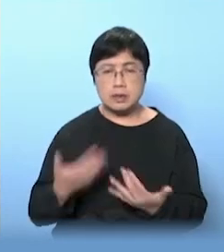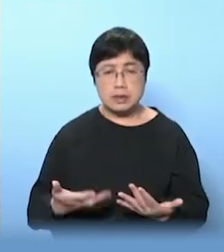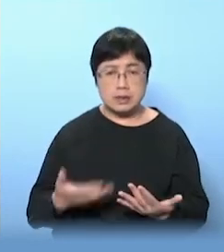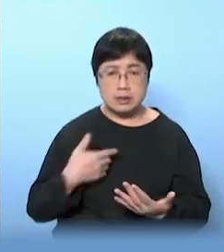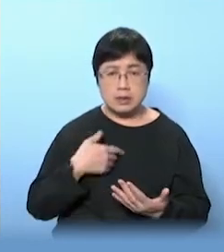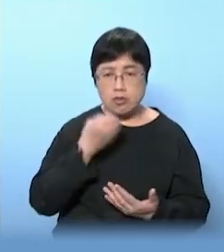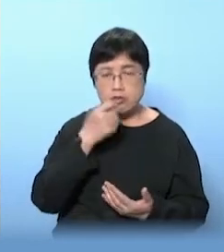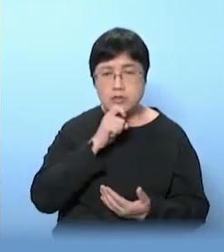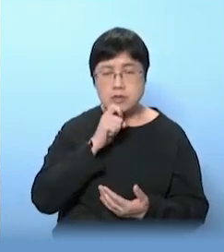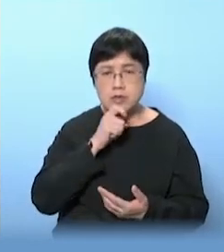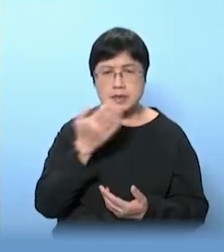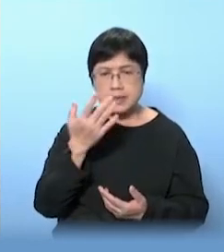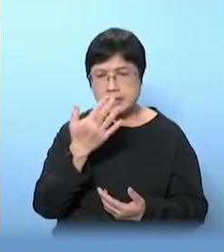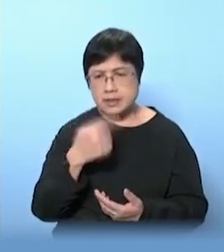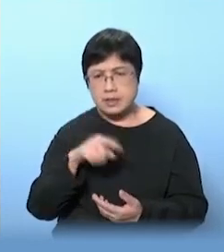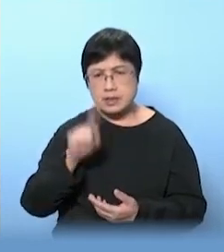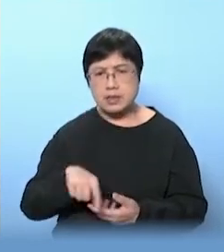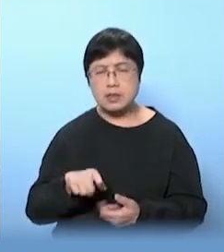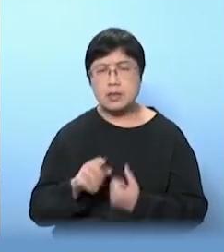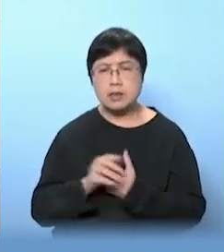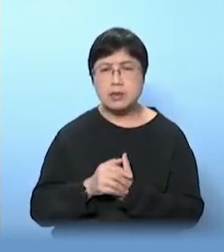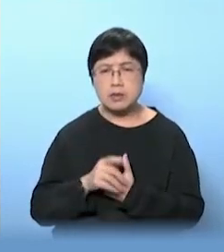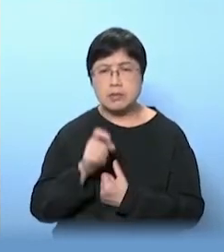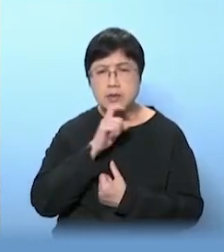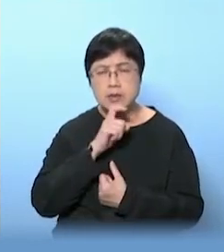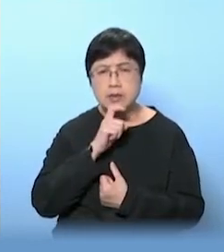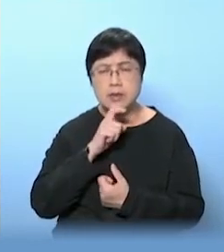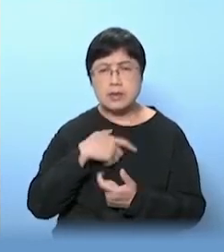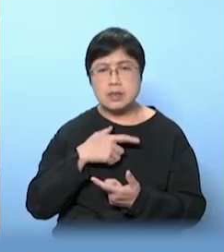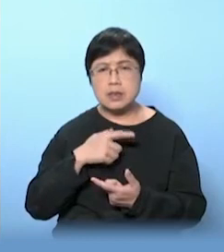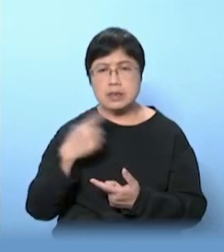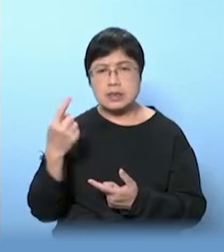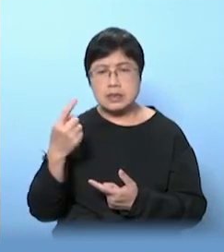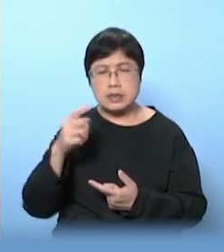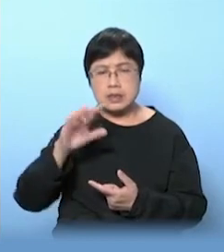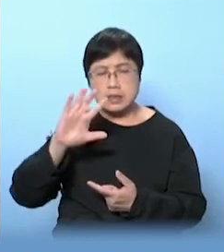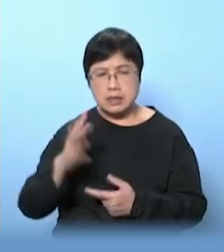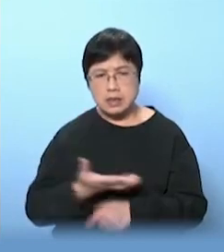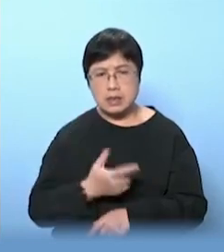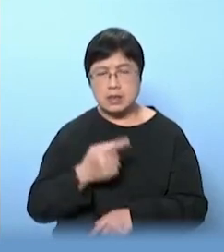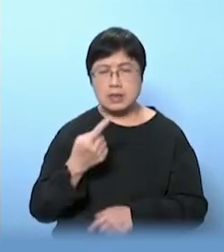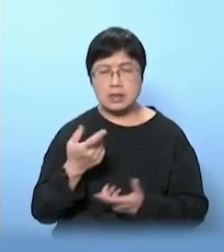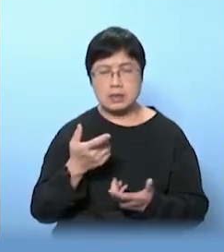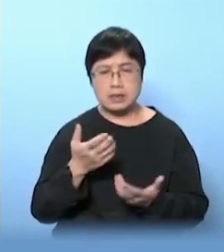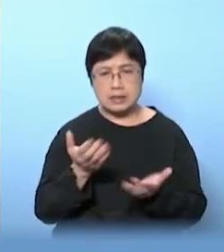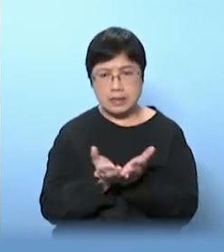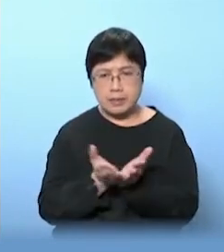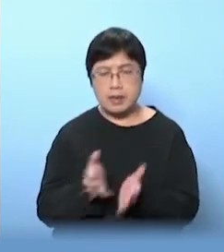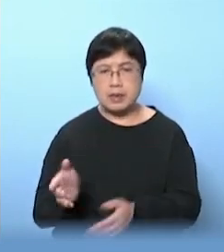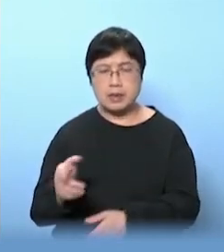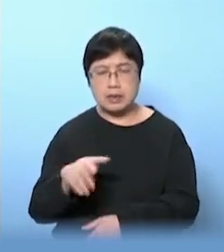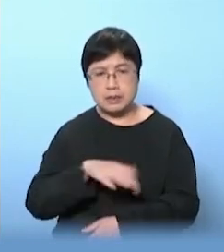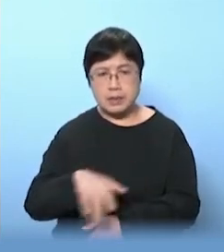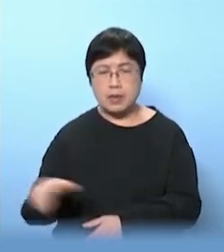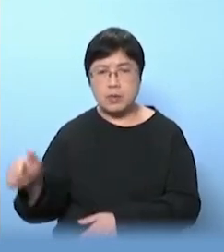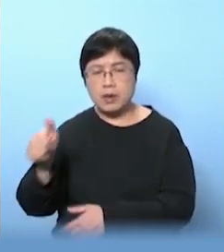而家香港有至少係幾千名嘅係有單程證嘅兒童，或者係爸爸一方面咧係即係佢係